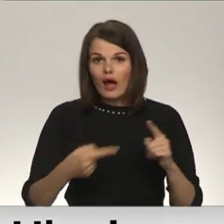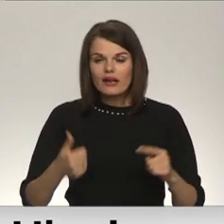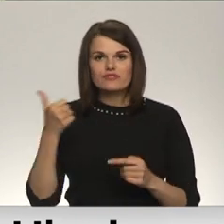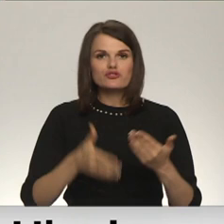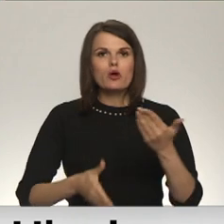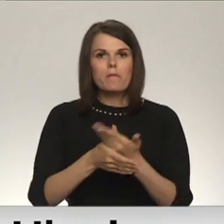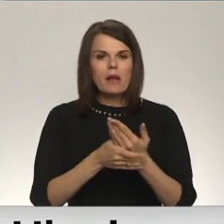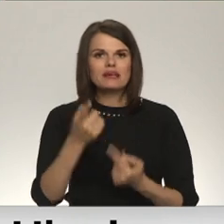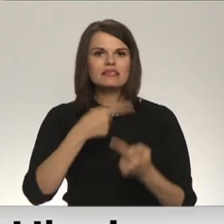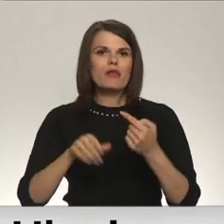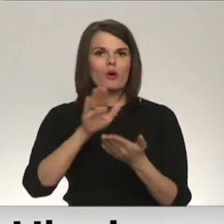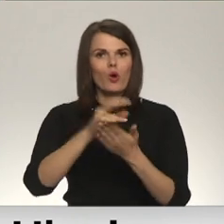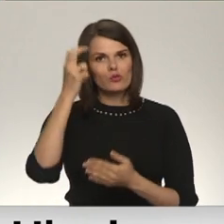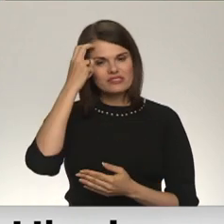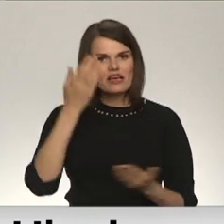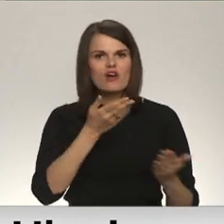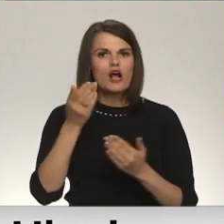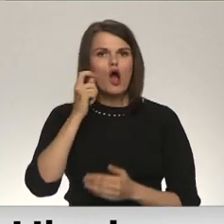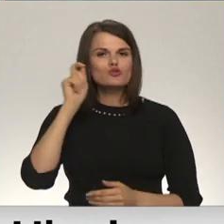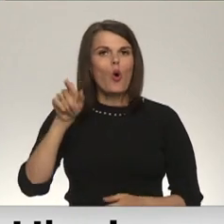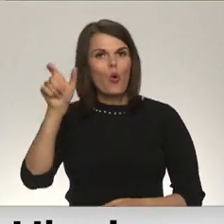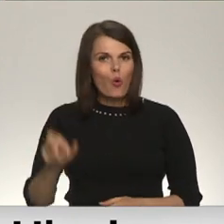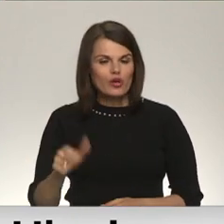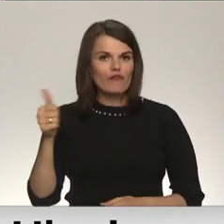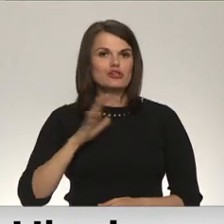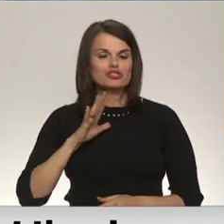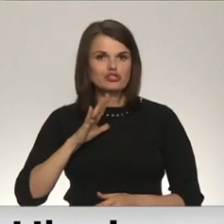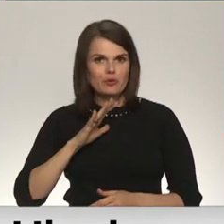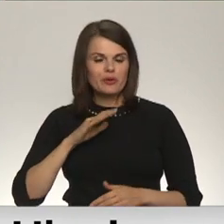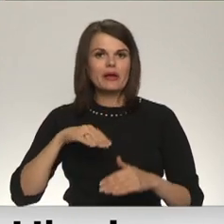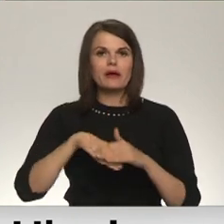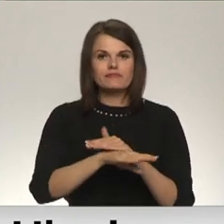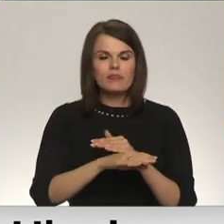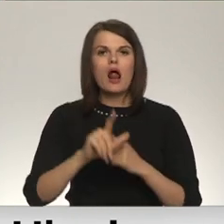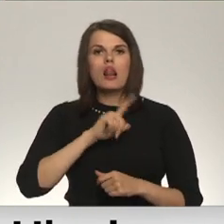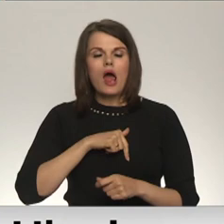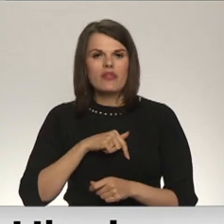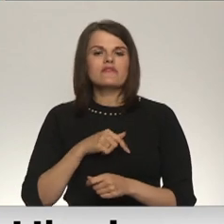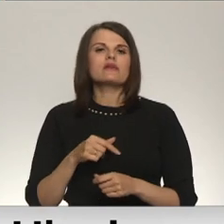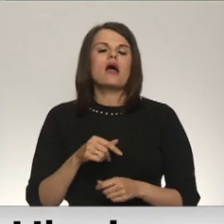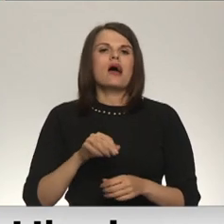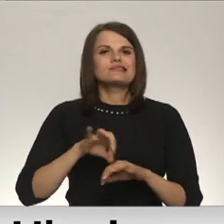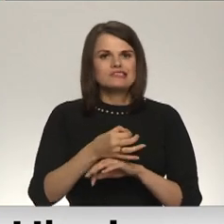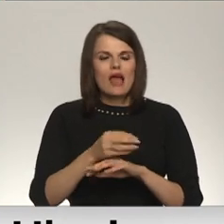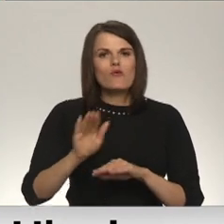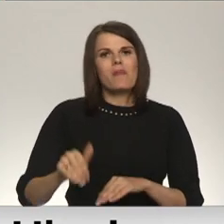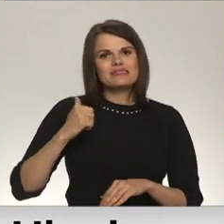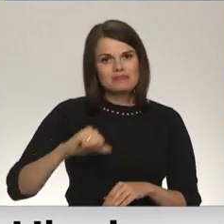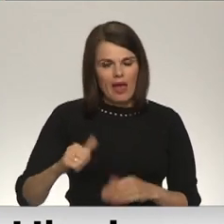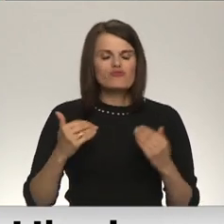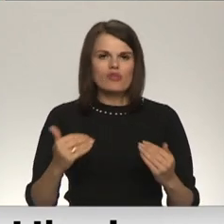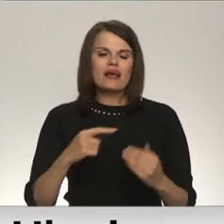nokļūt atpakaļ uz Kijevu arī kādam Ukrainim, kurš Latvijā no kara paglāba sievu un mazmētiņu, bet nu izlēms atgriezties un palīdzēt savai